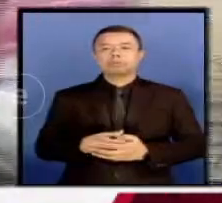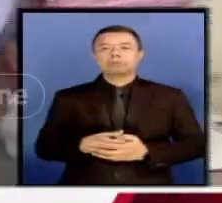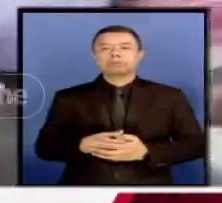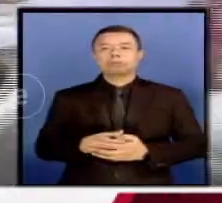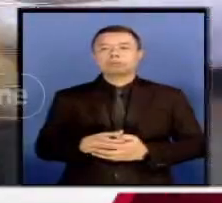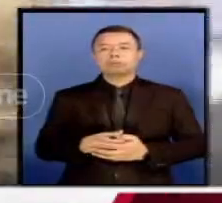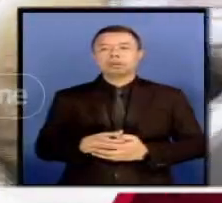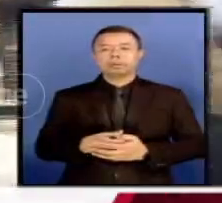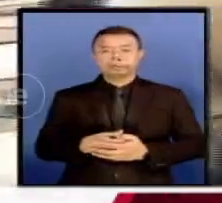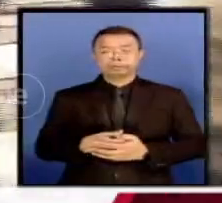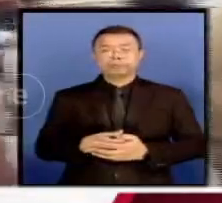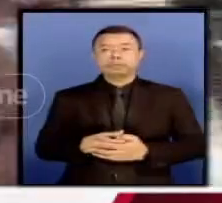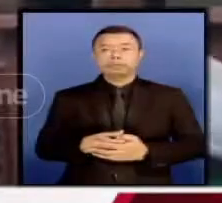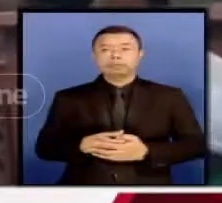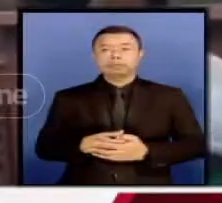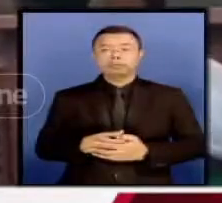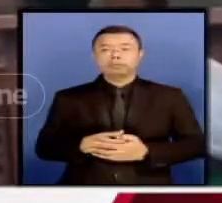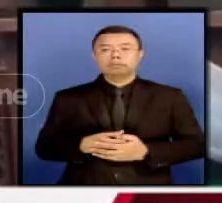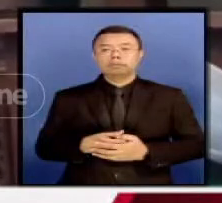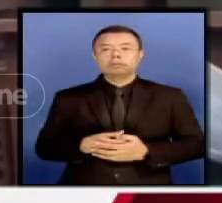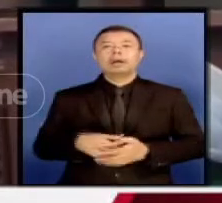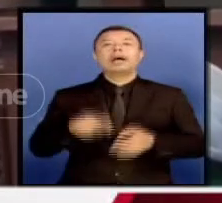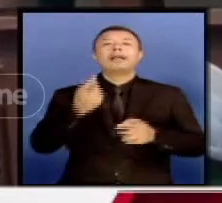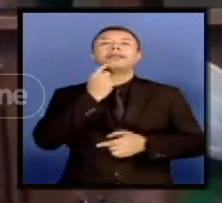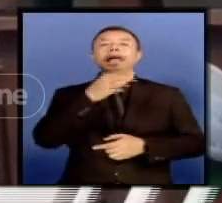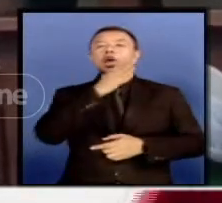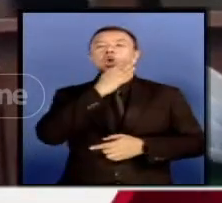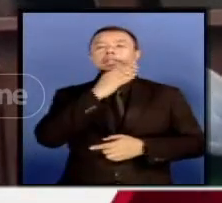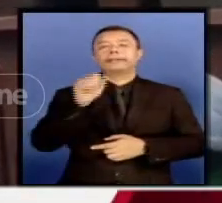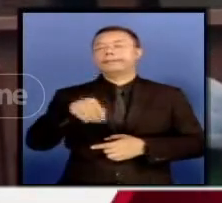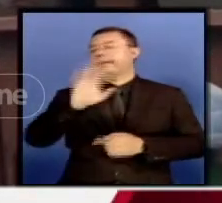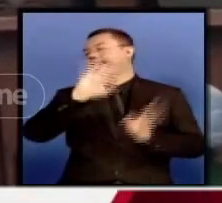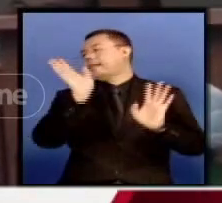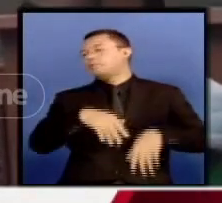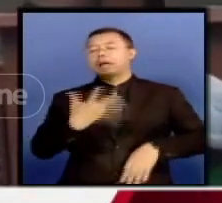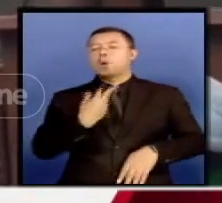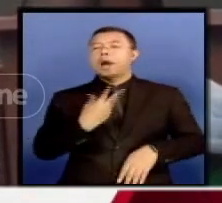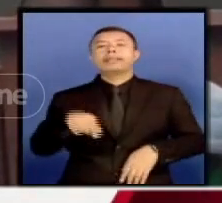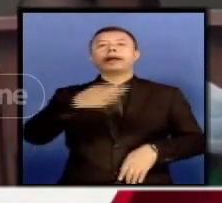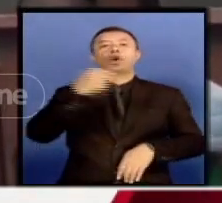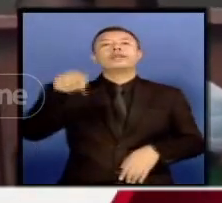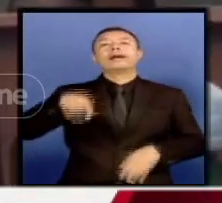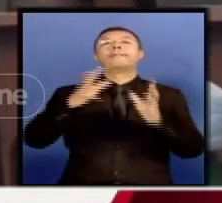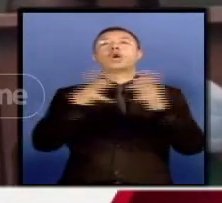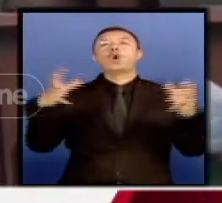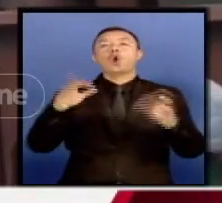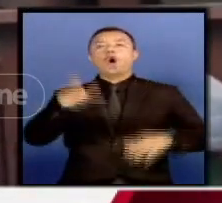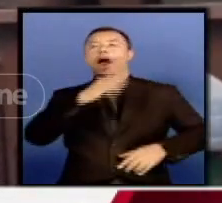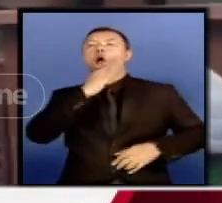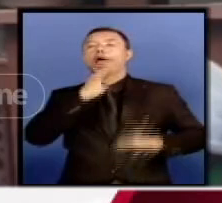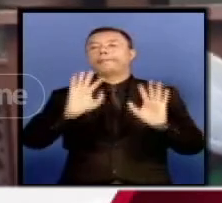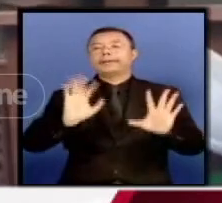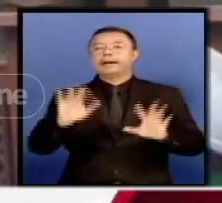Ini adalah tokoh-tokoh. Soal gosip, jangan khawatir. Republik ini penuh dengan gosip. Kita